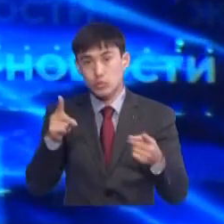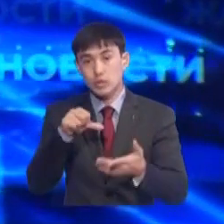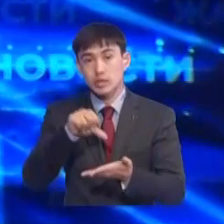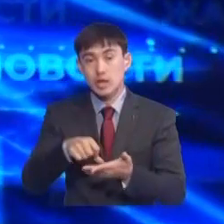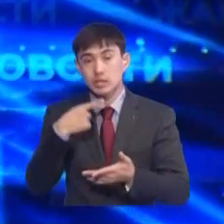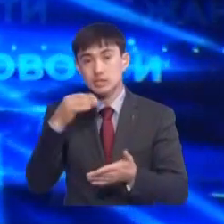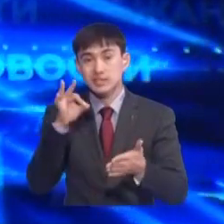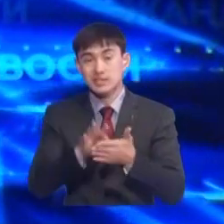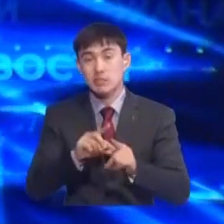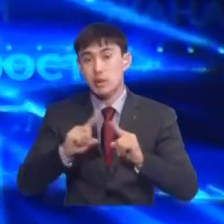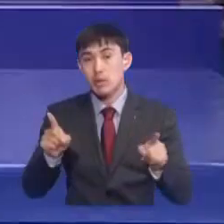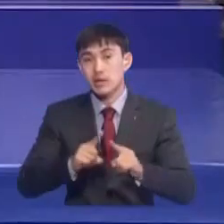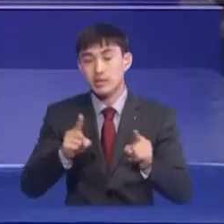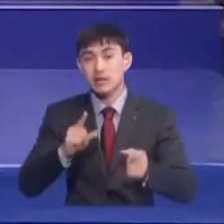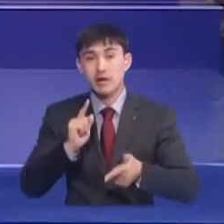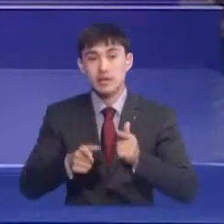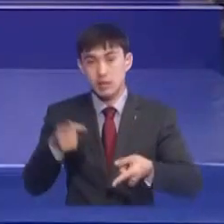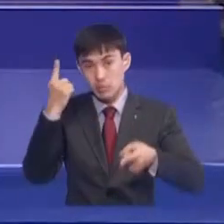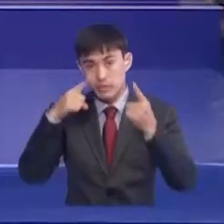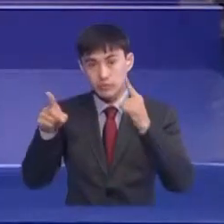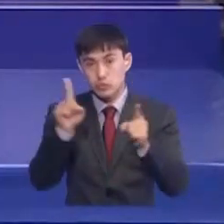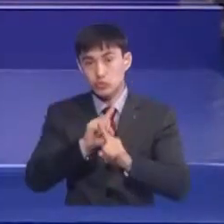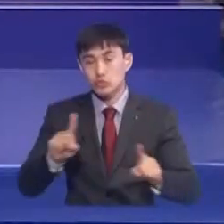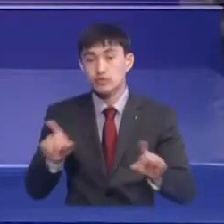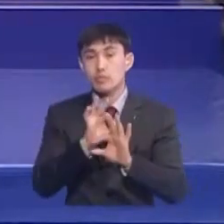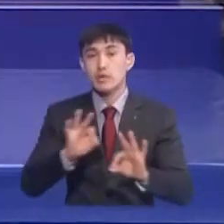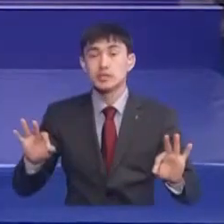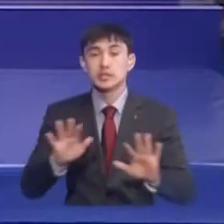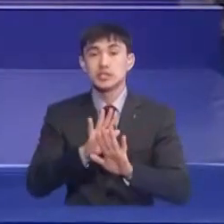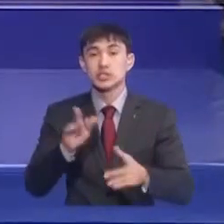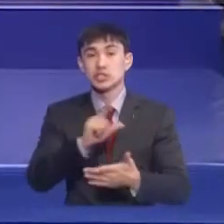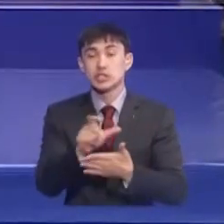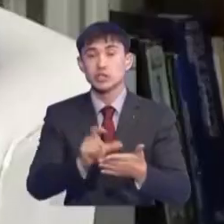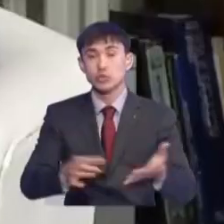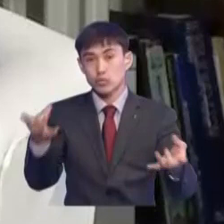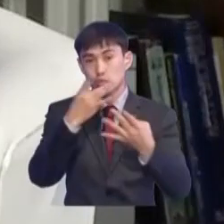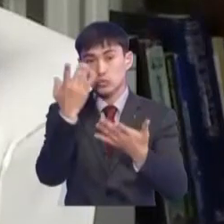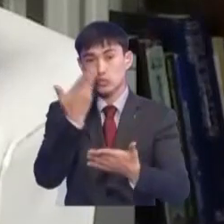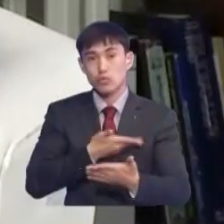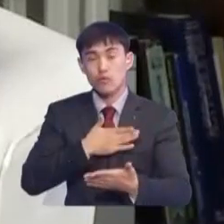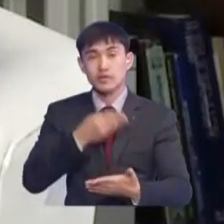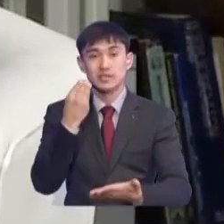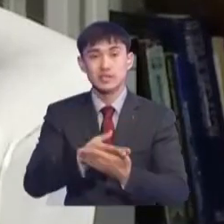перед собой цель пропагандировать оригинальные произведения искусства песни стихи и культурно-ценностных